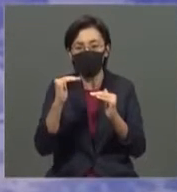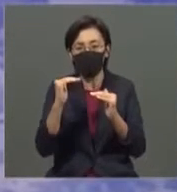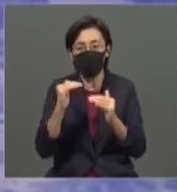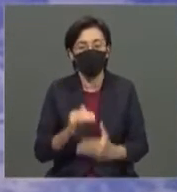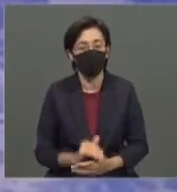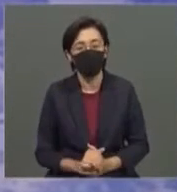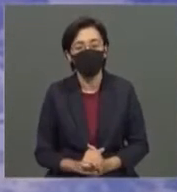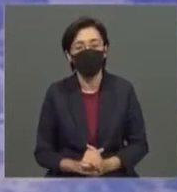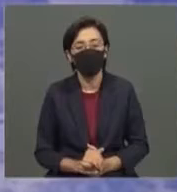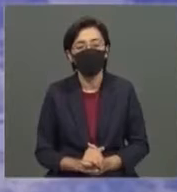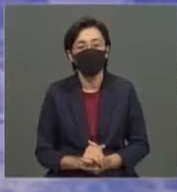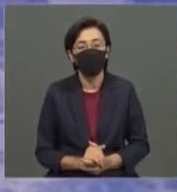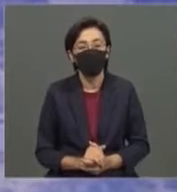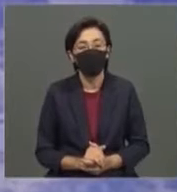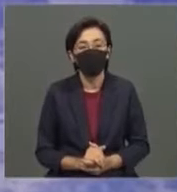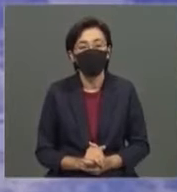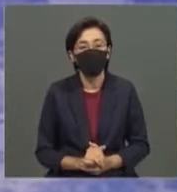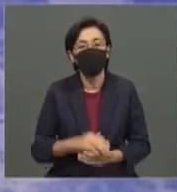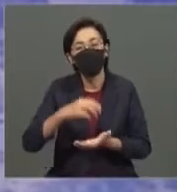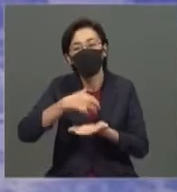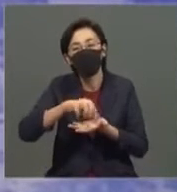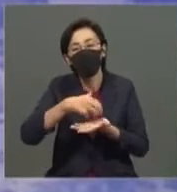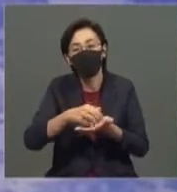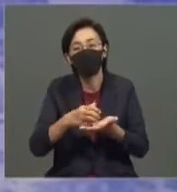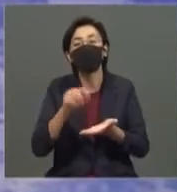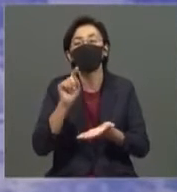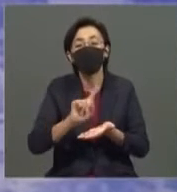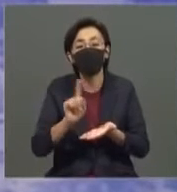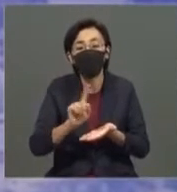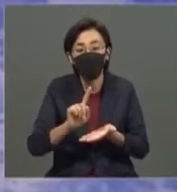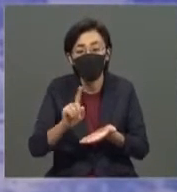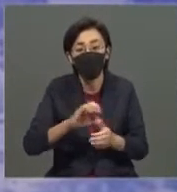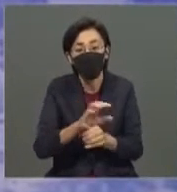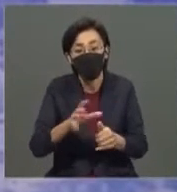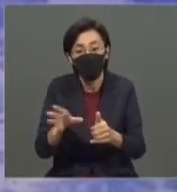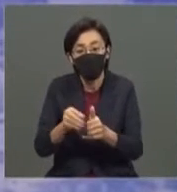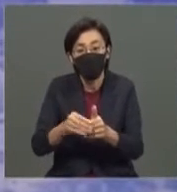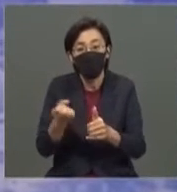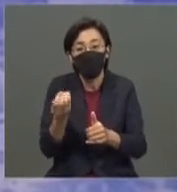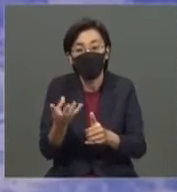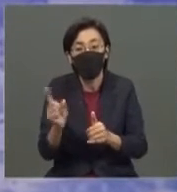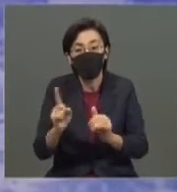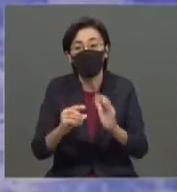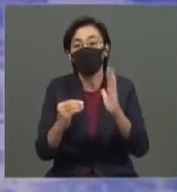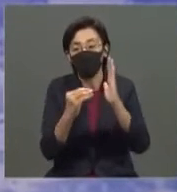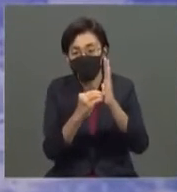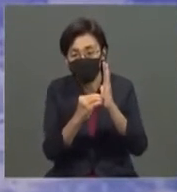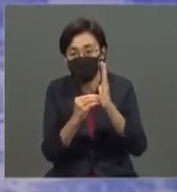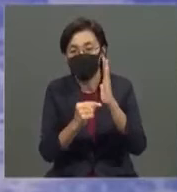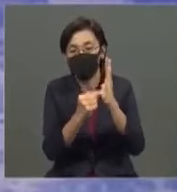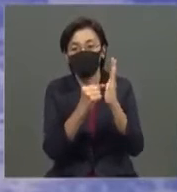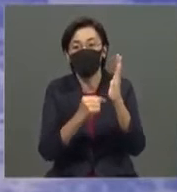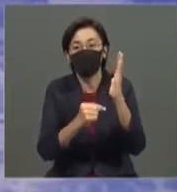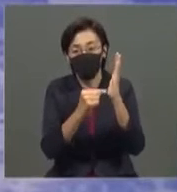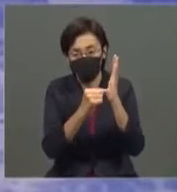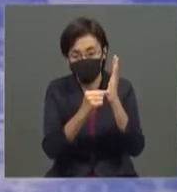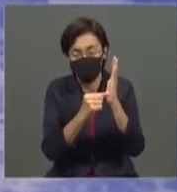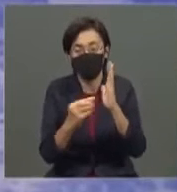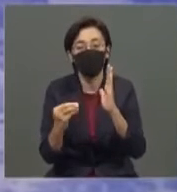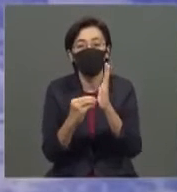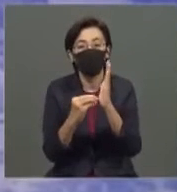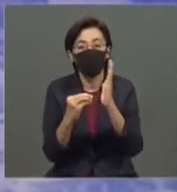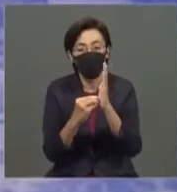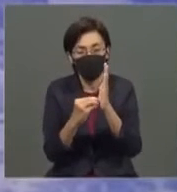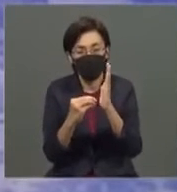าโดยส่วนใหญ่แล้วก็อยู่ในกรุงเทพมหานครนะครับแล้วก็ปริมณฑลซึ่งกรุงเทพม